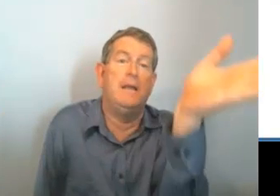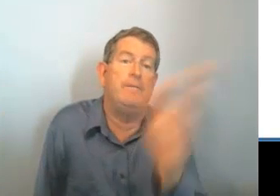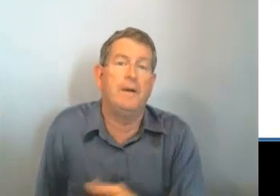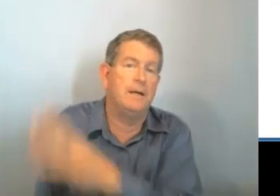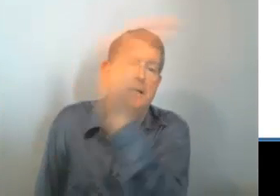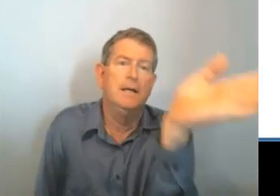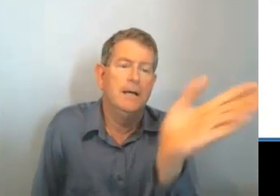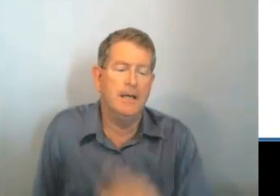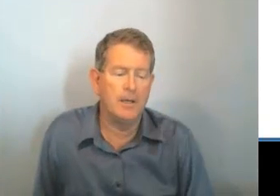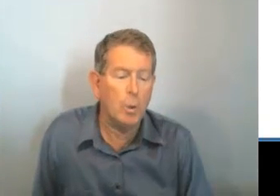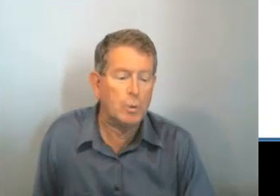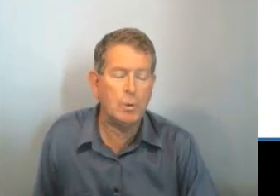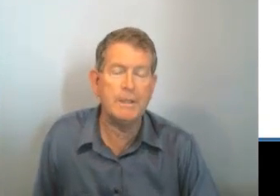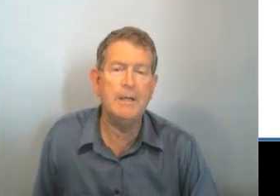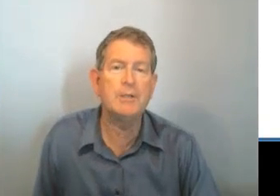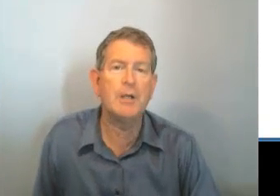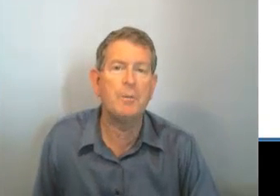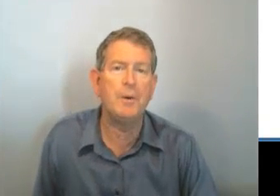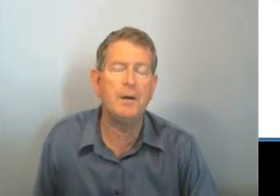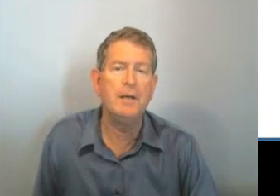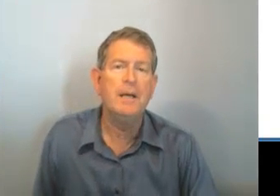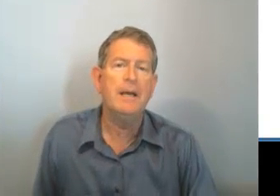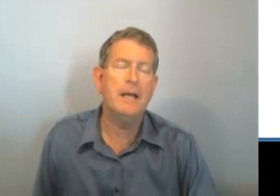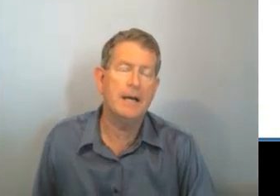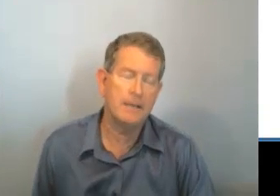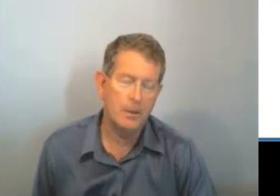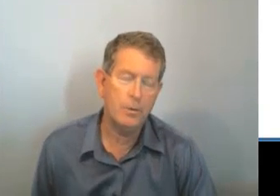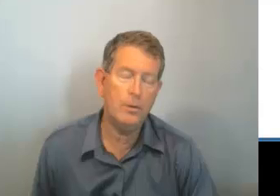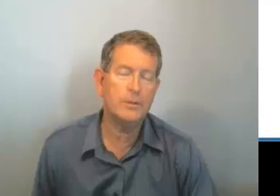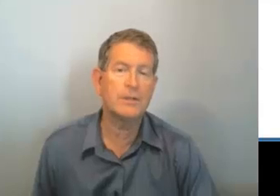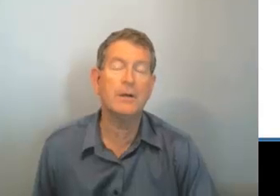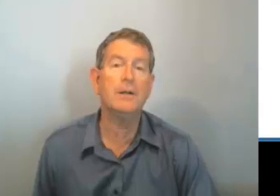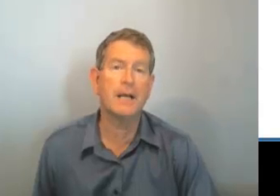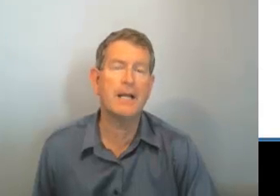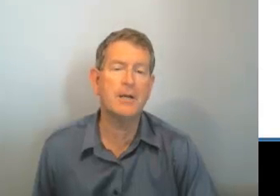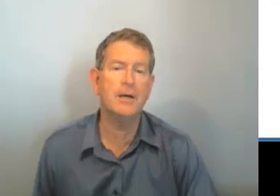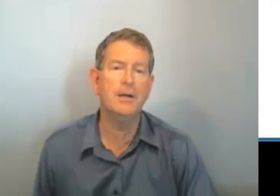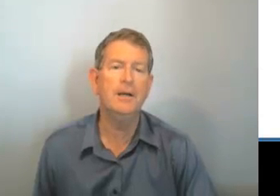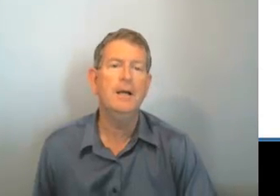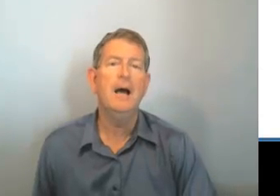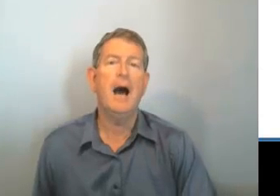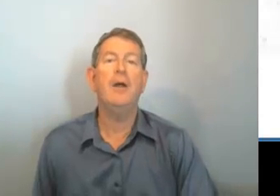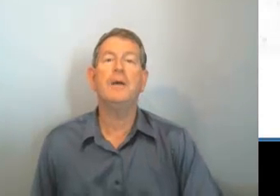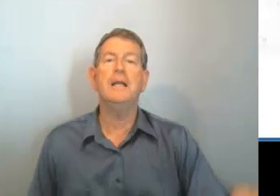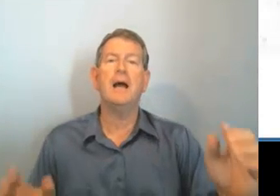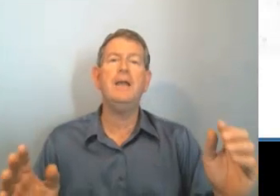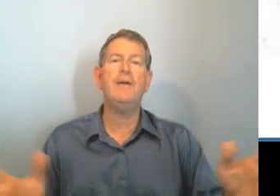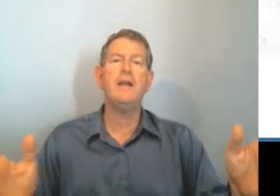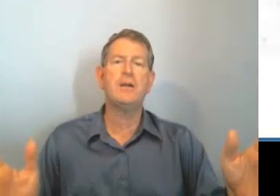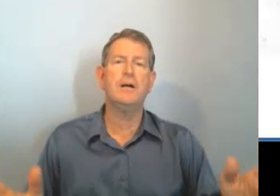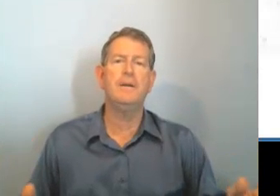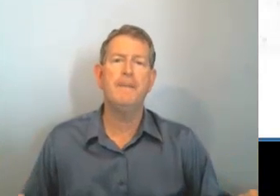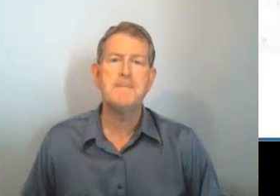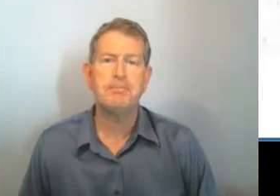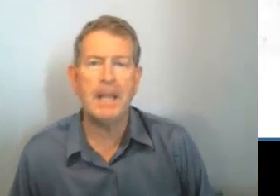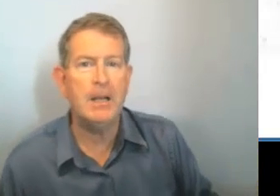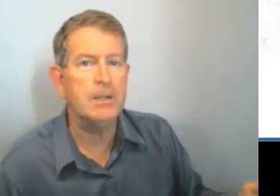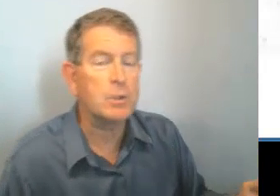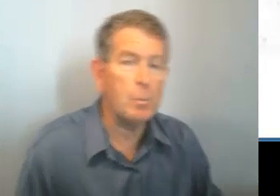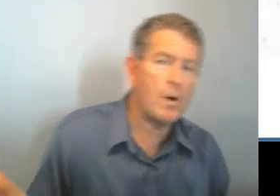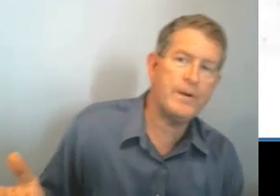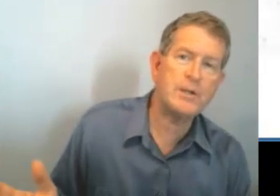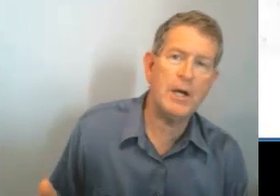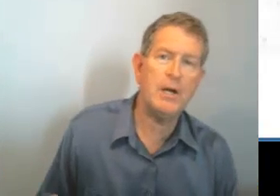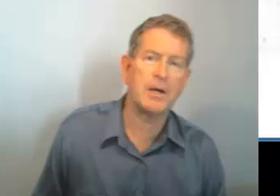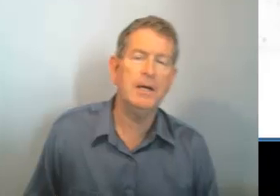il arrive à contourner le serpent et à se rendre à l'école. Alors, il arrive à l'école et